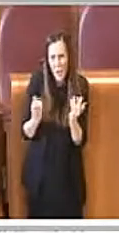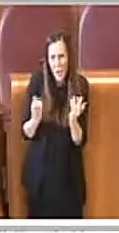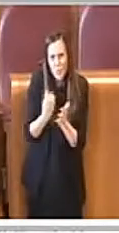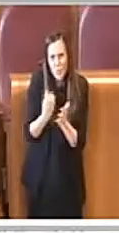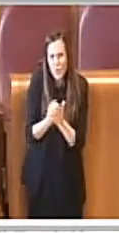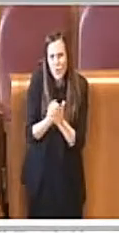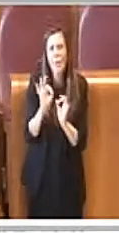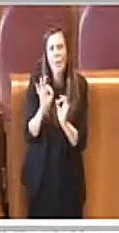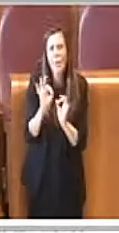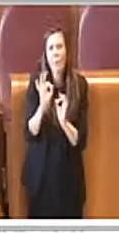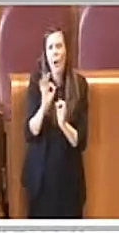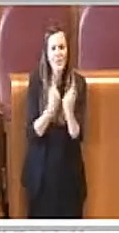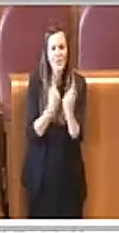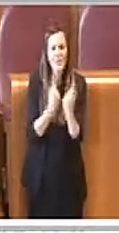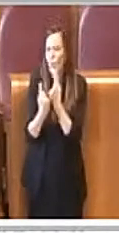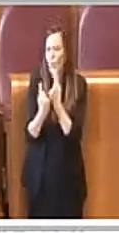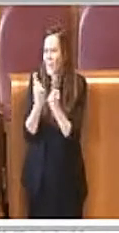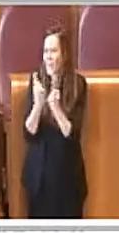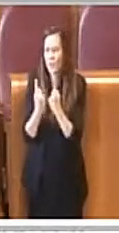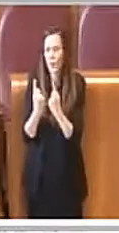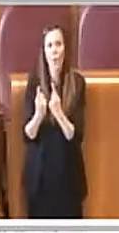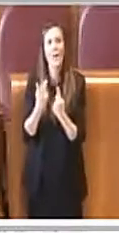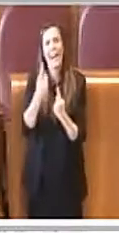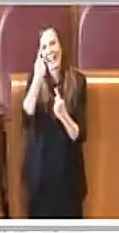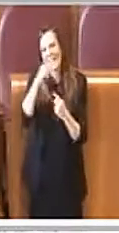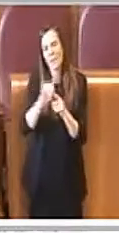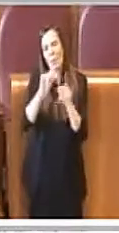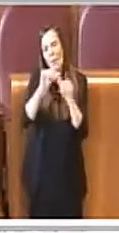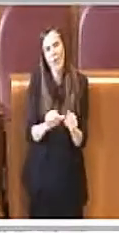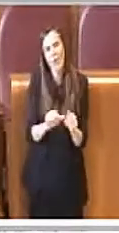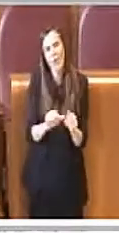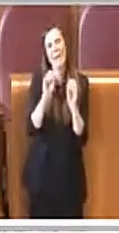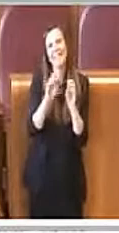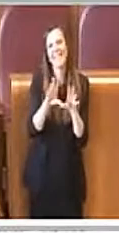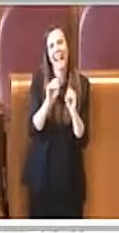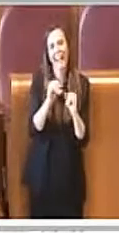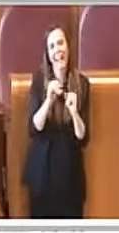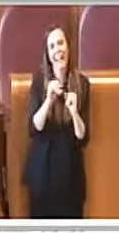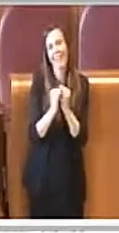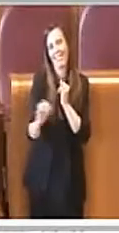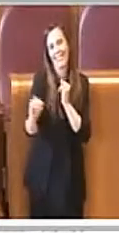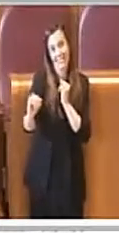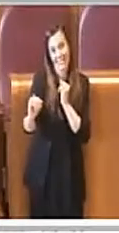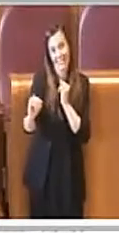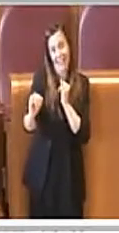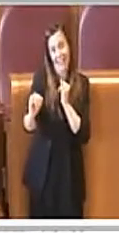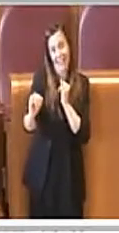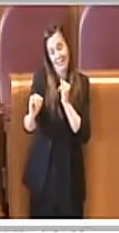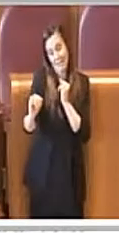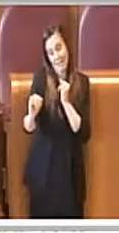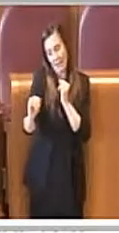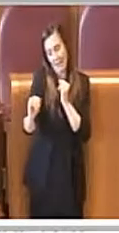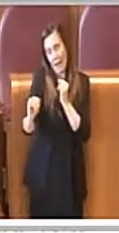educativi, attraverso una didattica a distanza ovviamente calibrata per